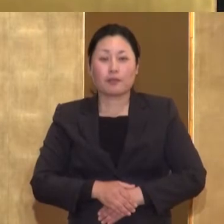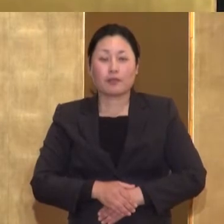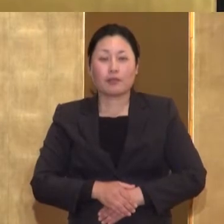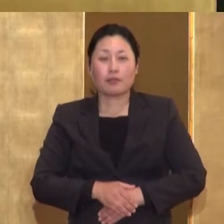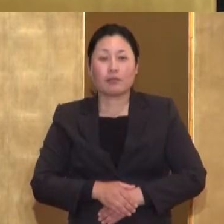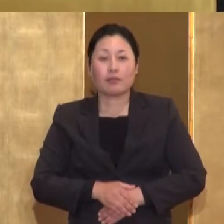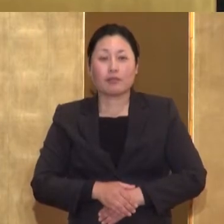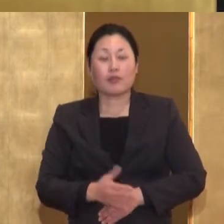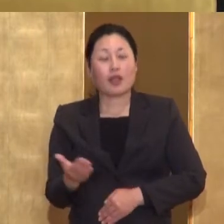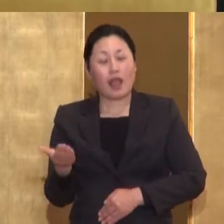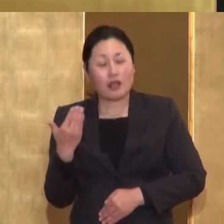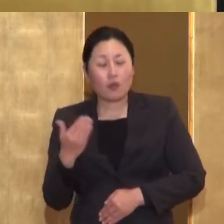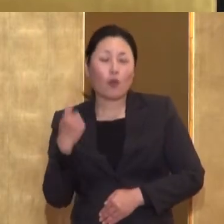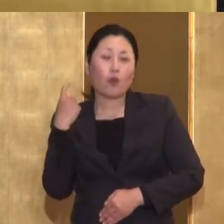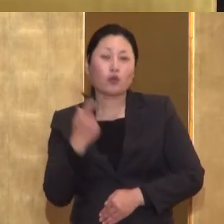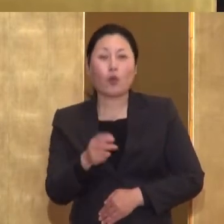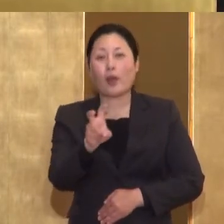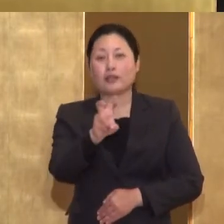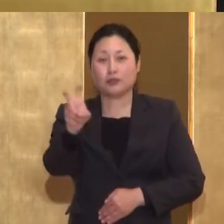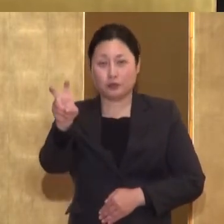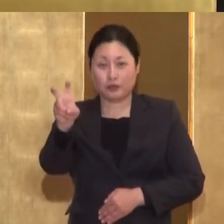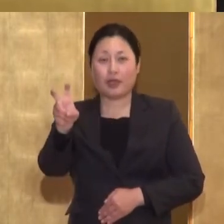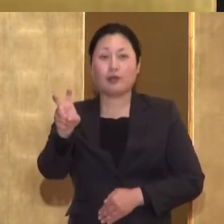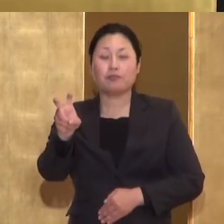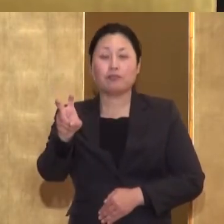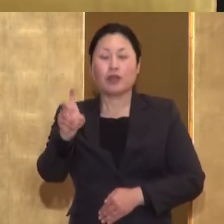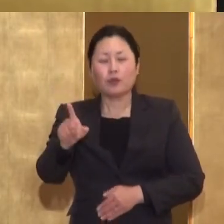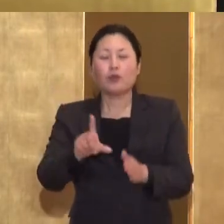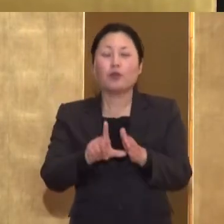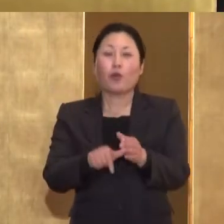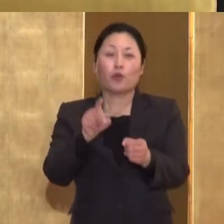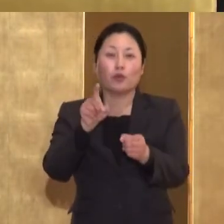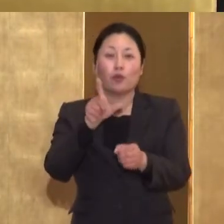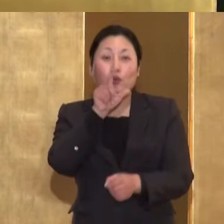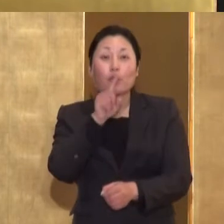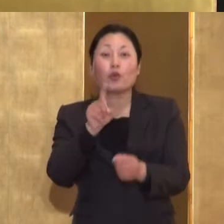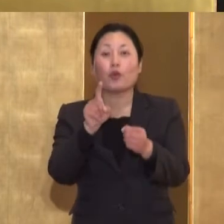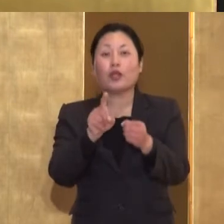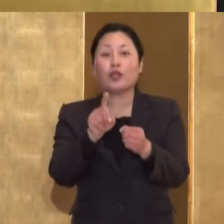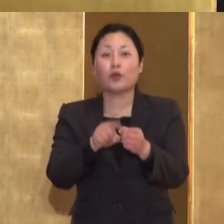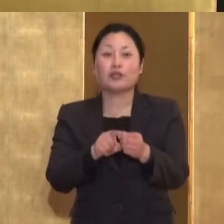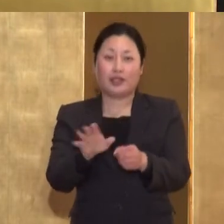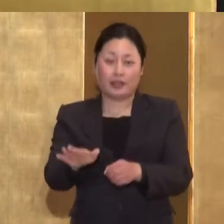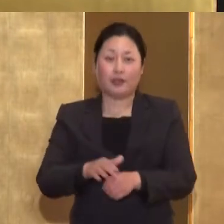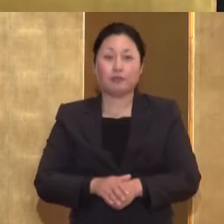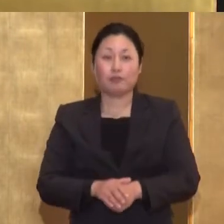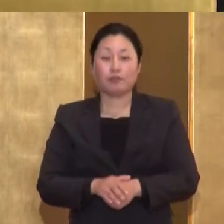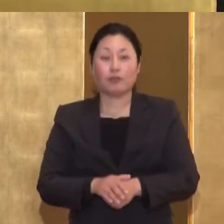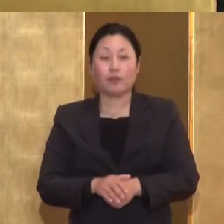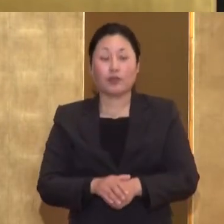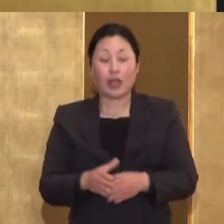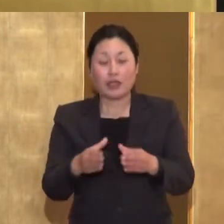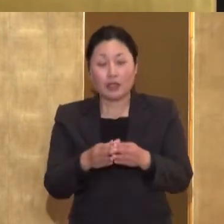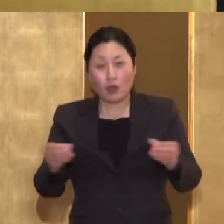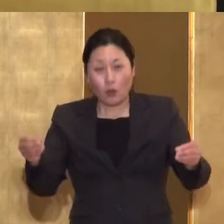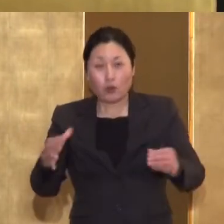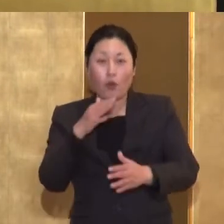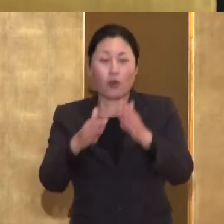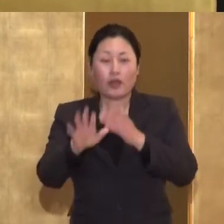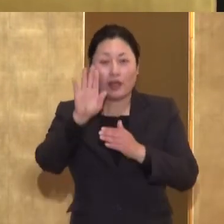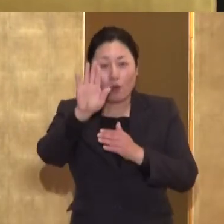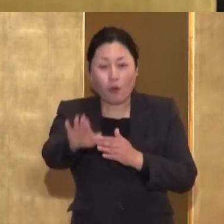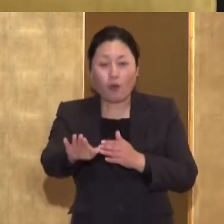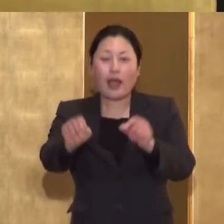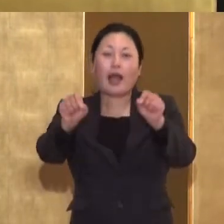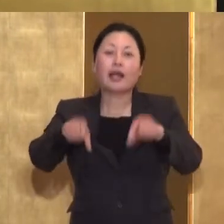あの昭和20年も鳥年でありました。我が国の戦後が始まった年です